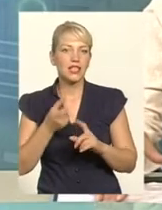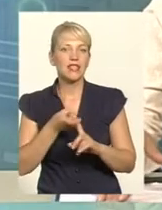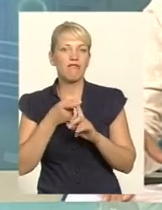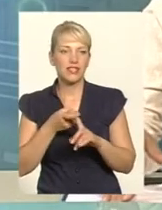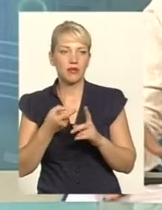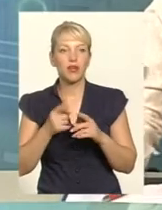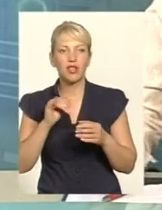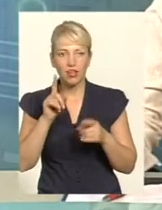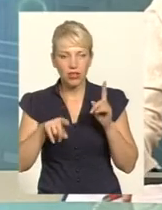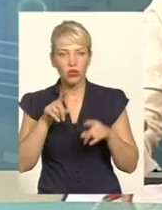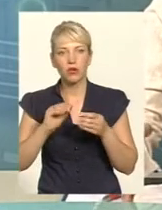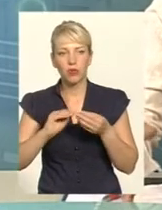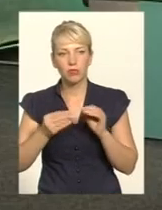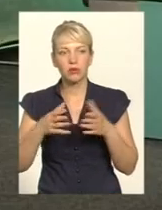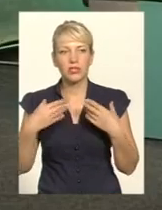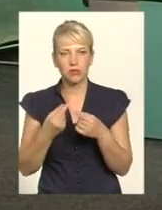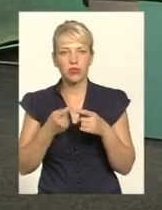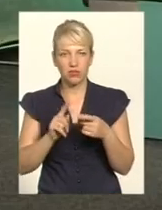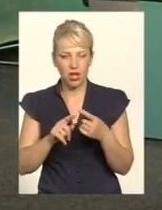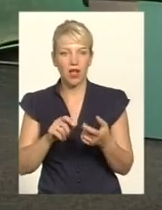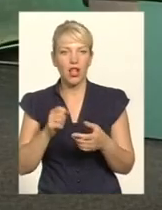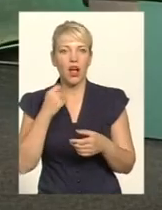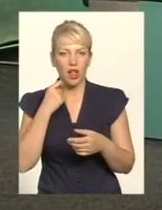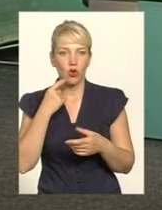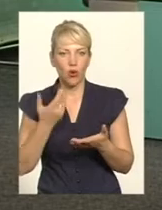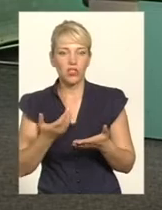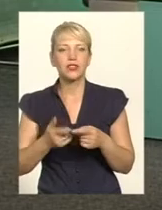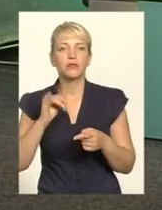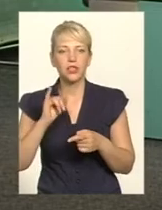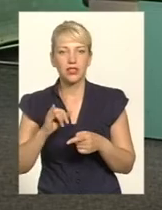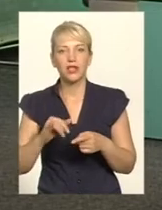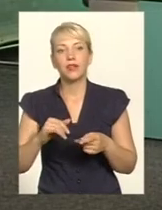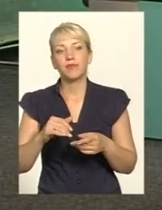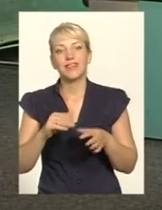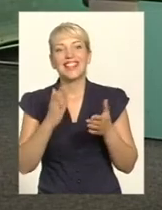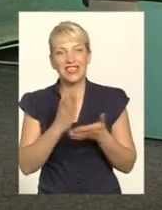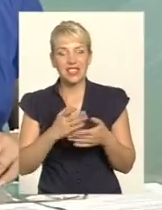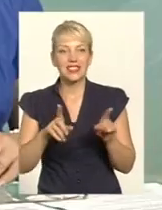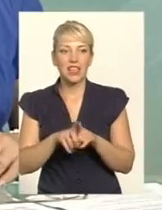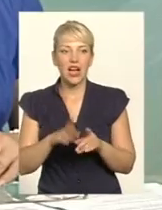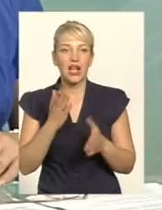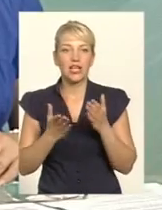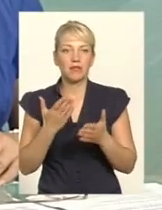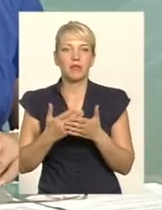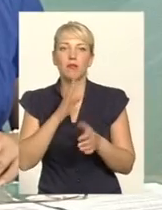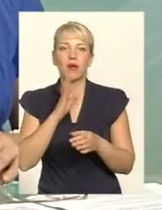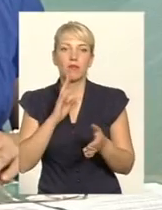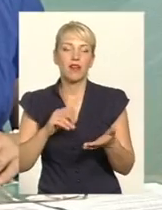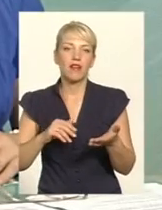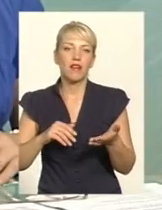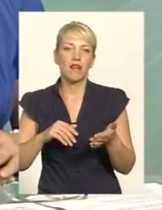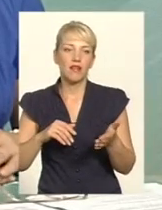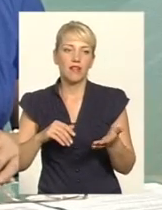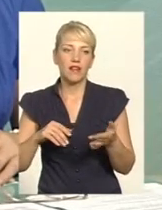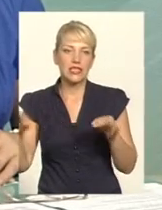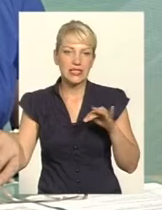семье стают причиной этого алкоголизма. Да, да. Есть так, а если уже мама выходит замуж, не